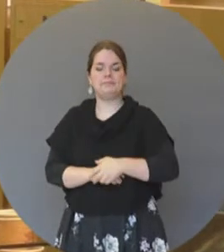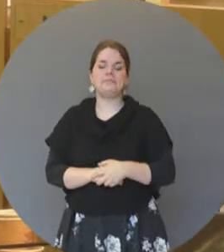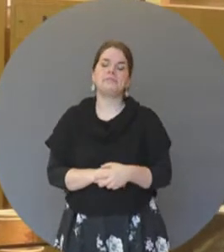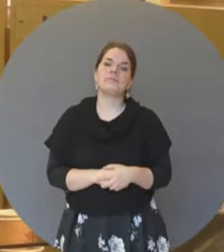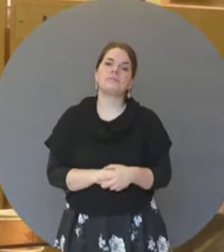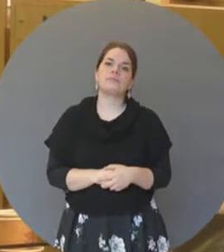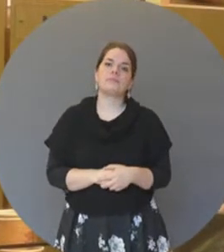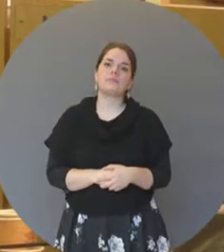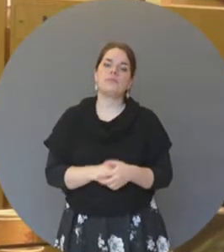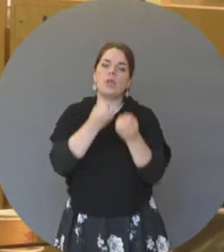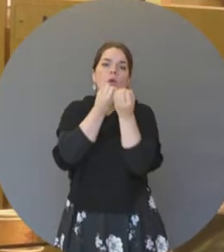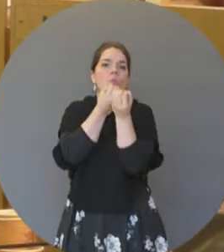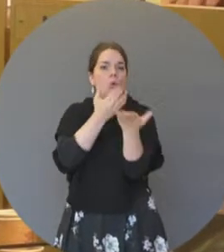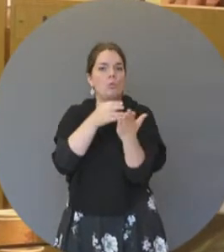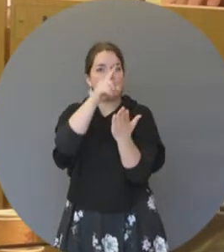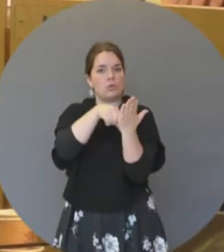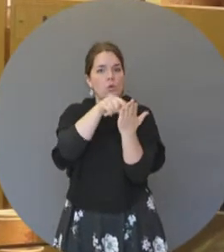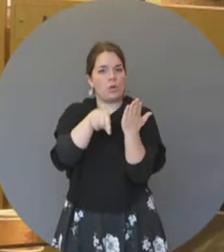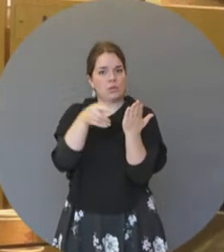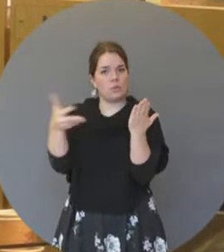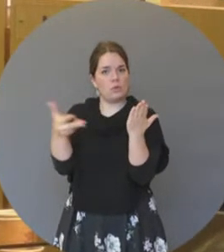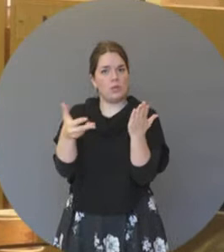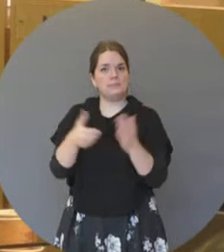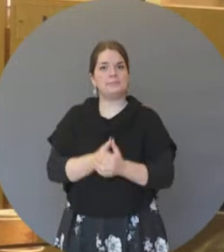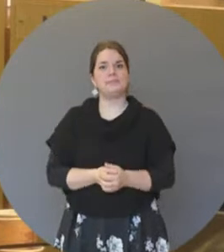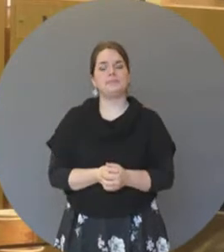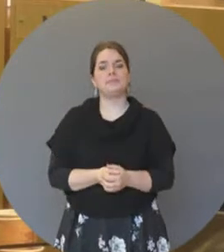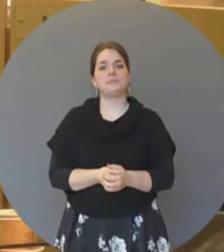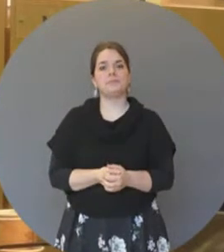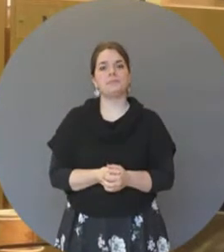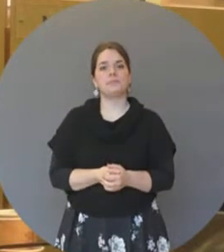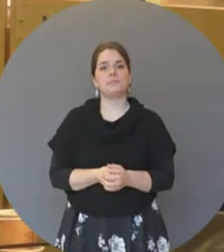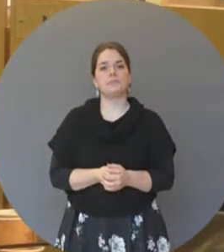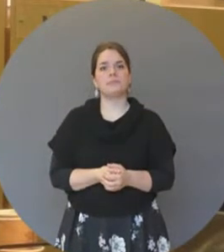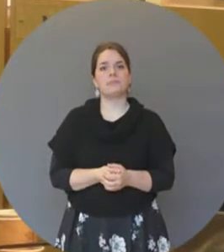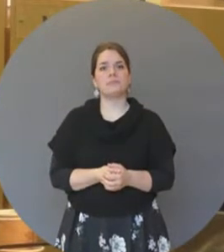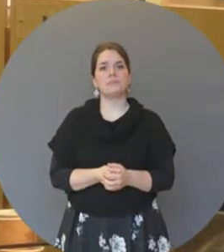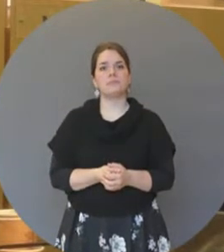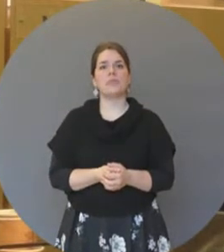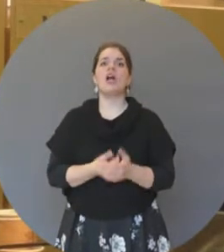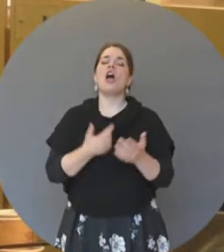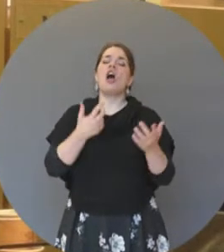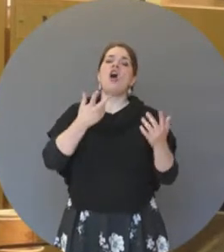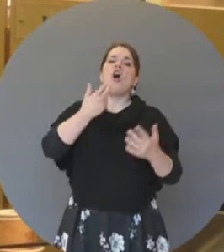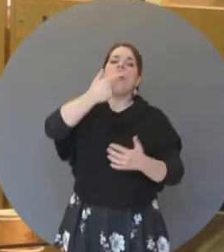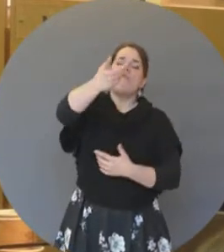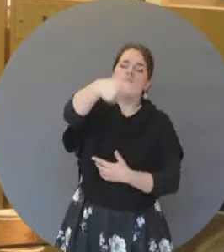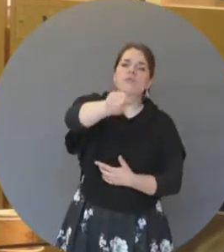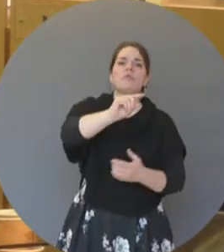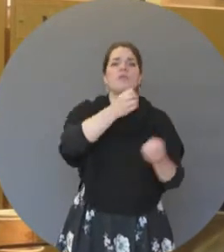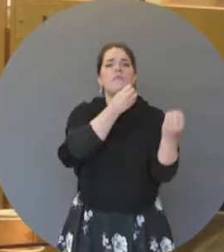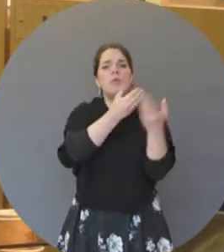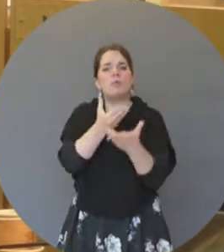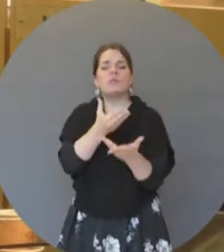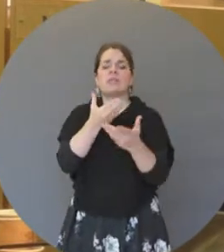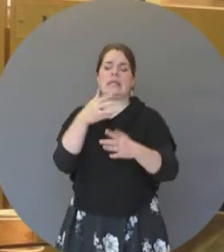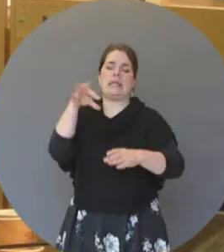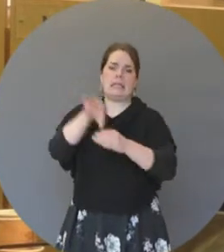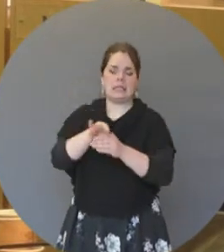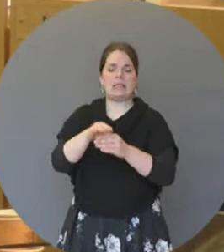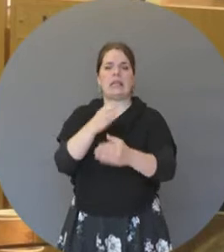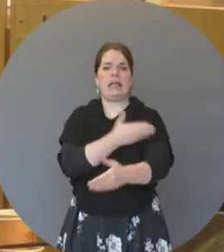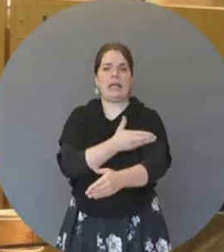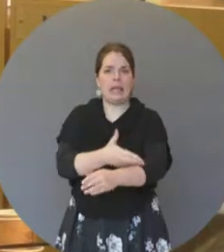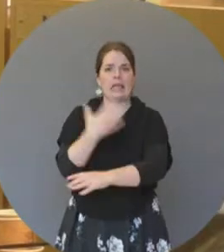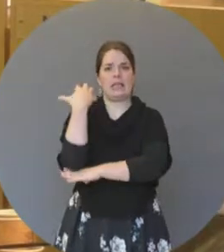donc la proposition d'amendement serait de rajouter après il vaut pour vous et proposer d'adopter pour l'année 2023 le cahier des